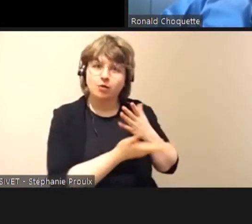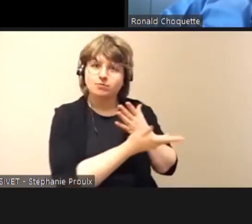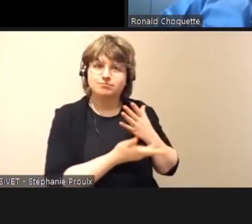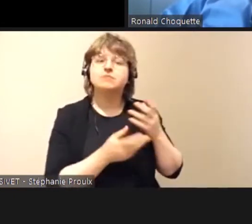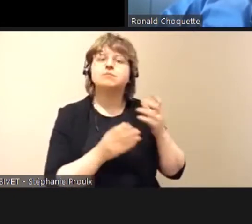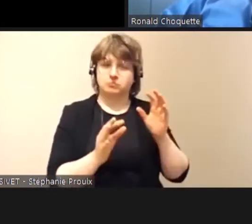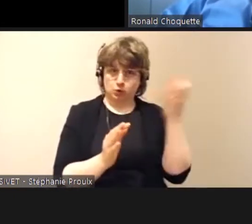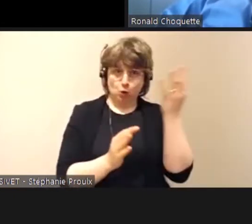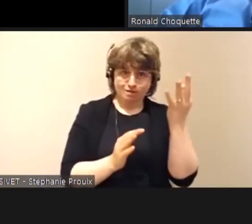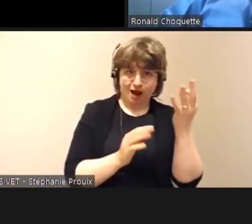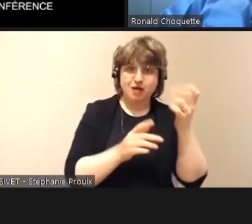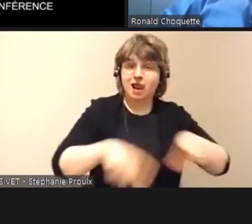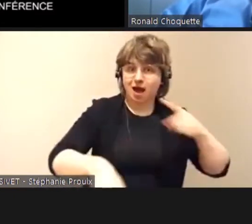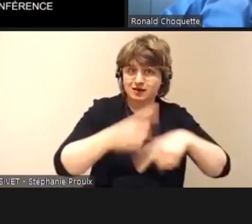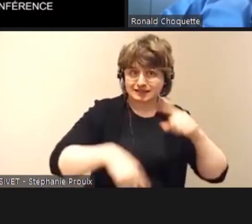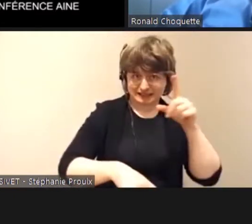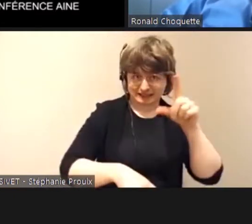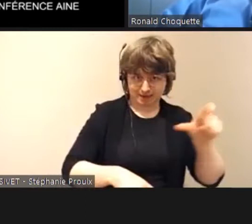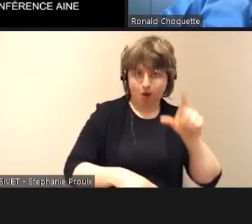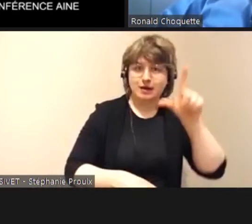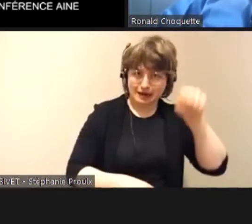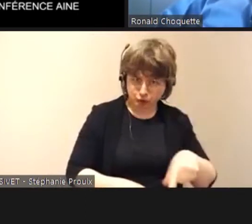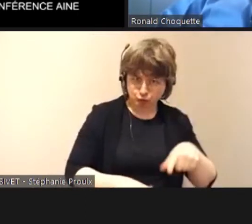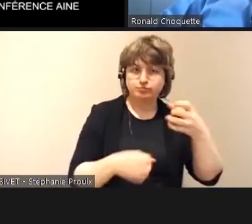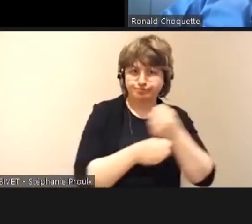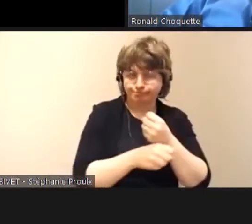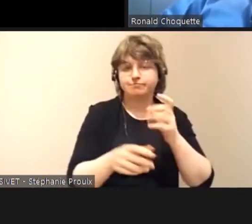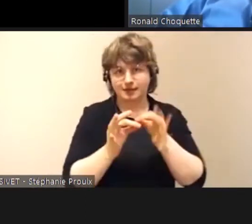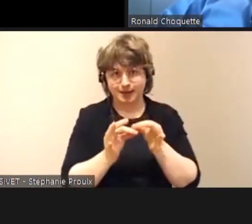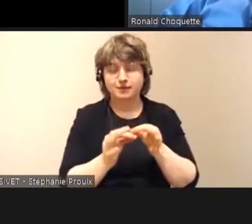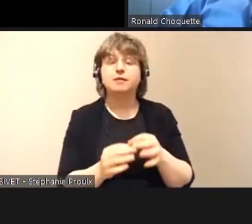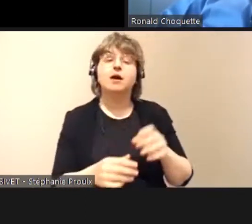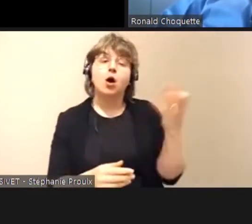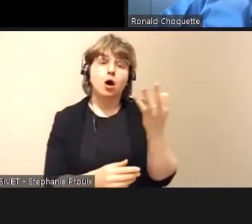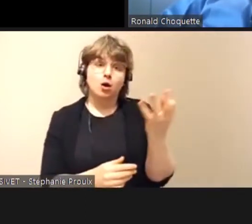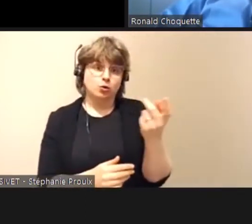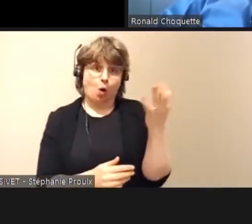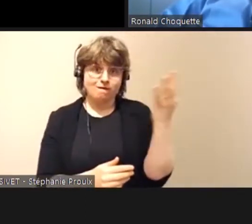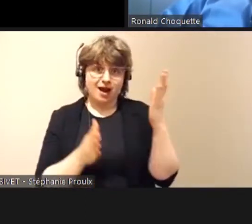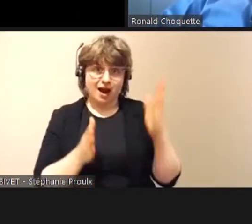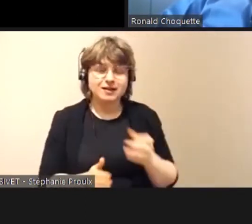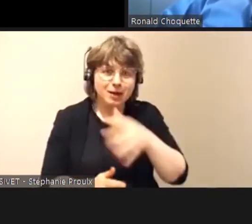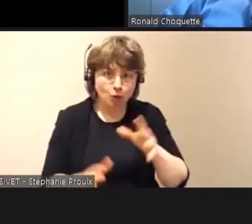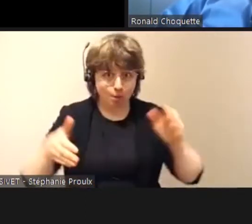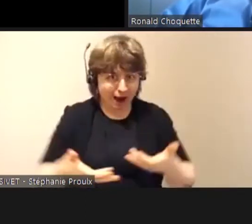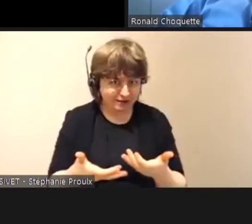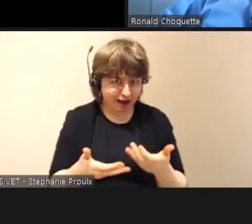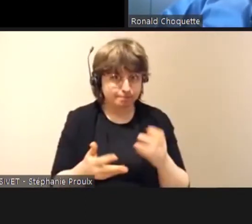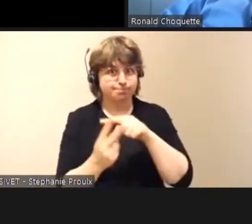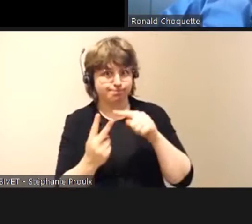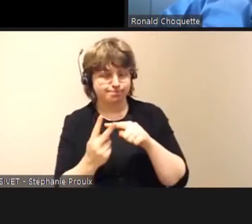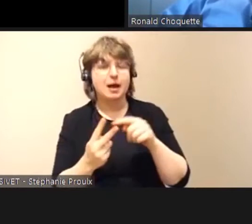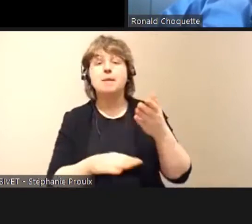la conférence en langue des signes québécoise. Je vous présente nos 2 conférenciers très bientôt. Mais avant, juste 2